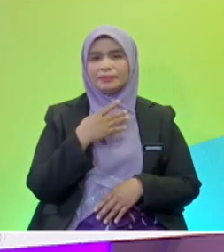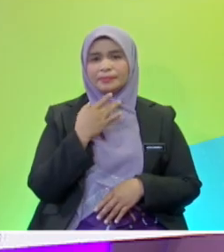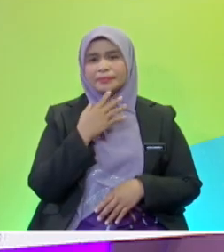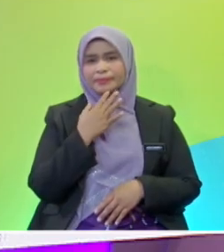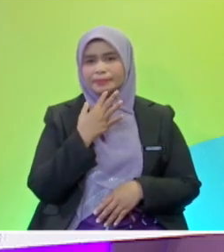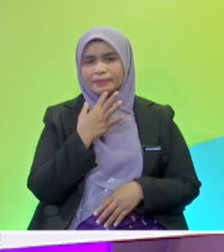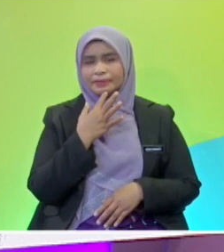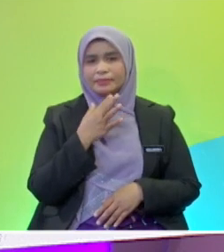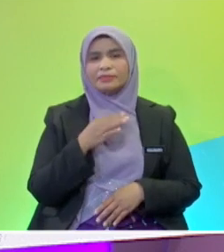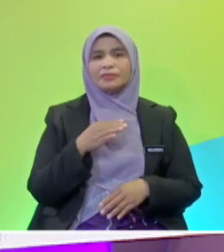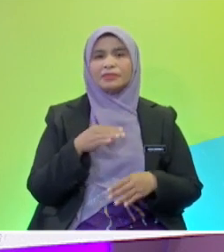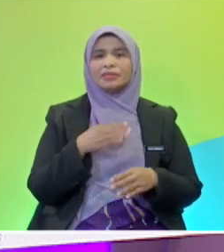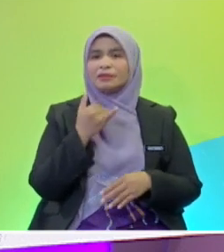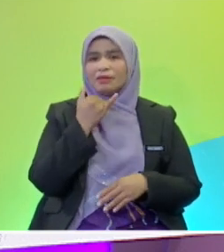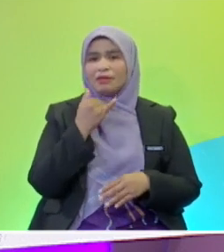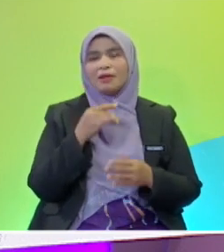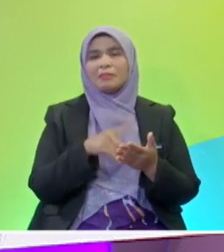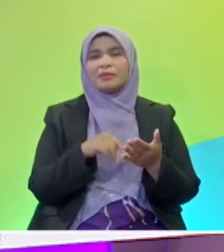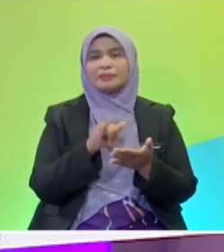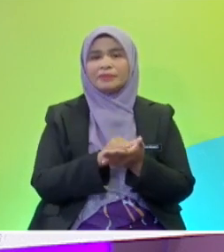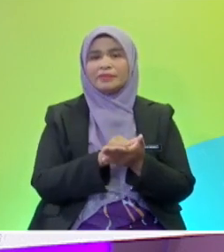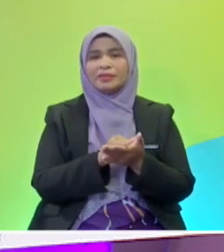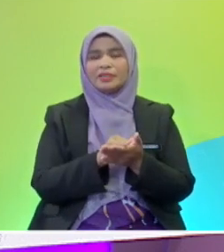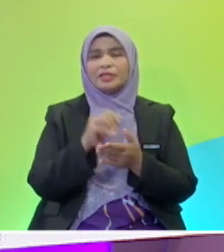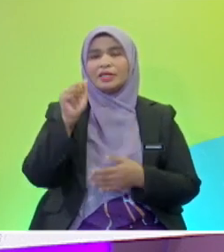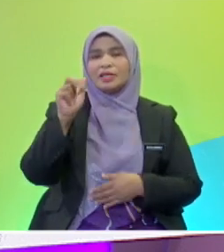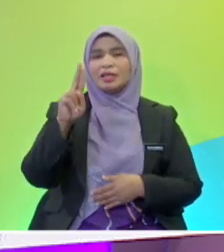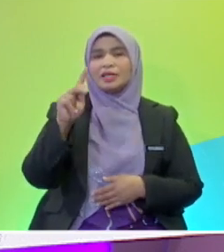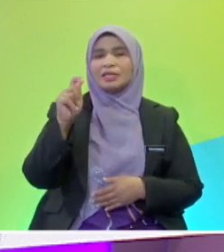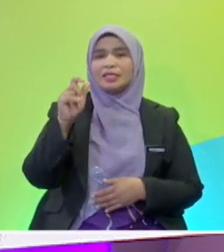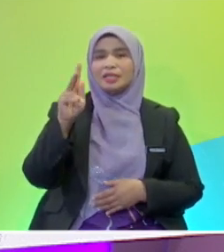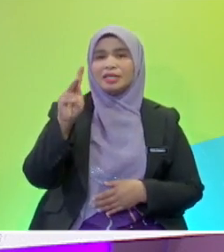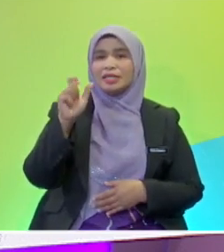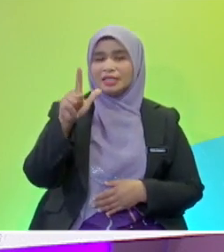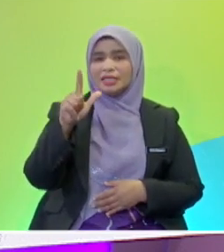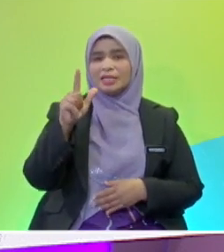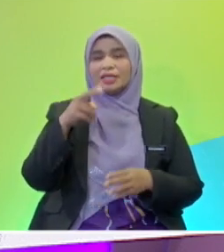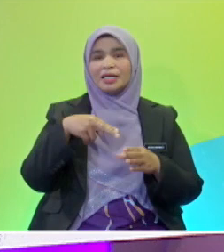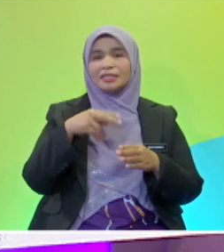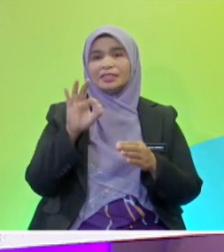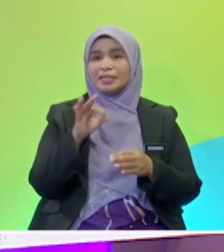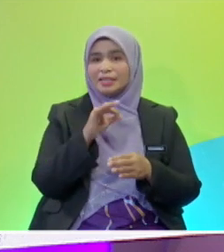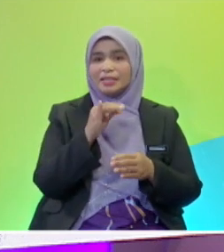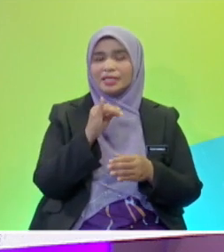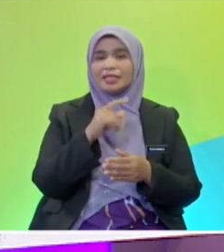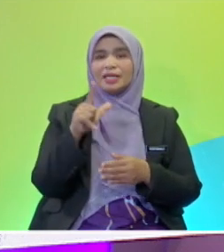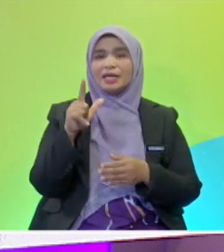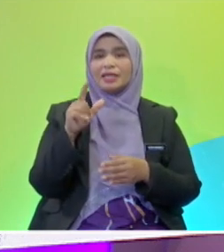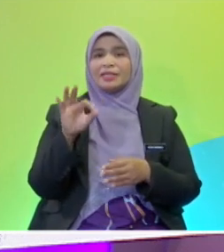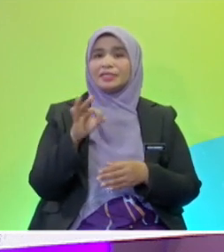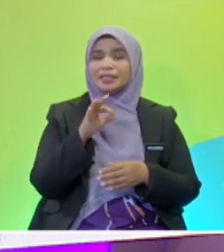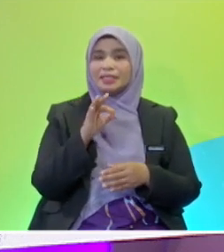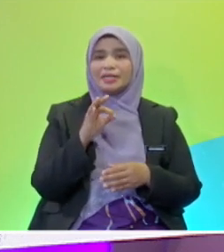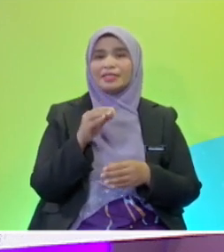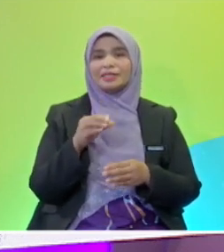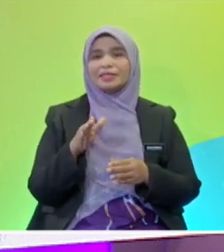macam eh risalah ke dokumen ke okey sebenarnya artikel jahitan ni ialah hasil jahitan kecil-kecilan okey macam Mira boleh nampak kat sini